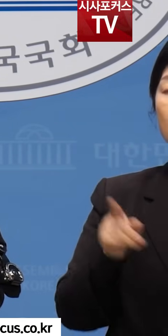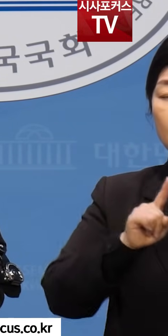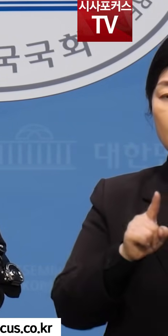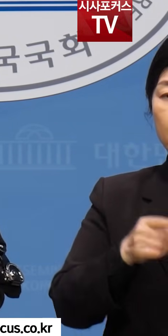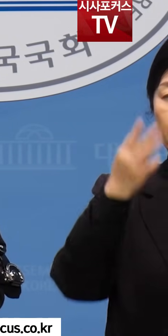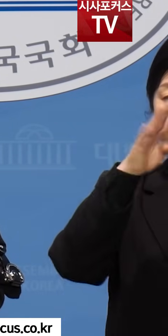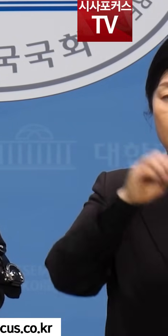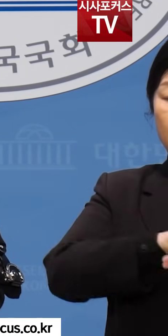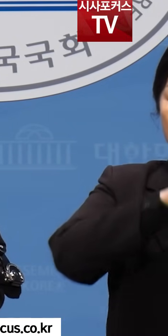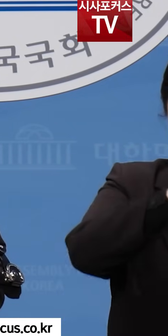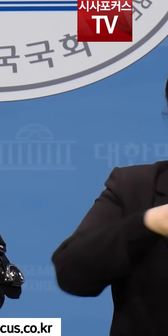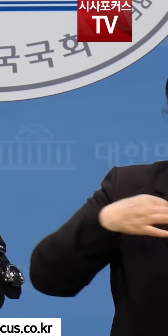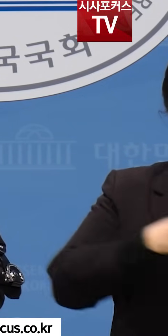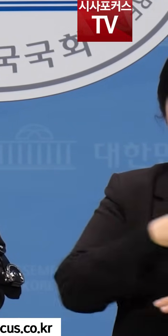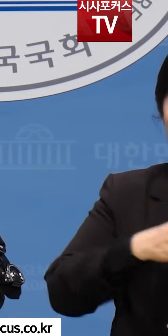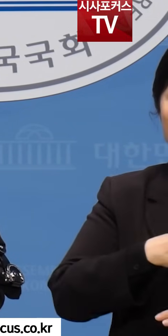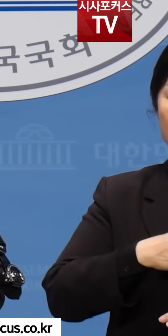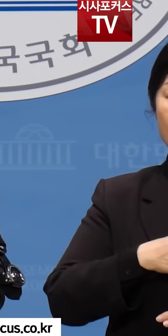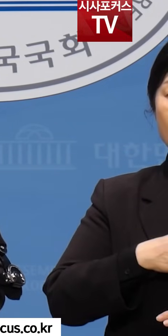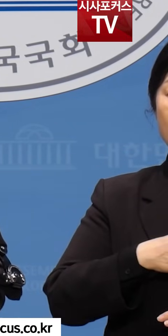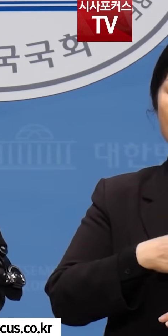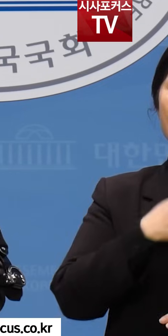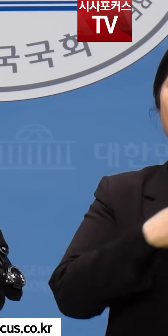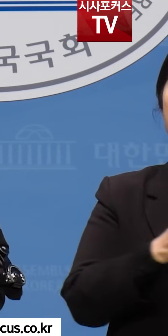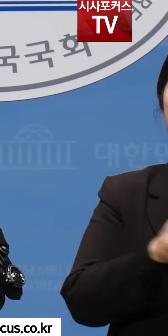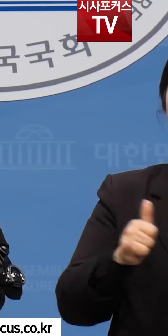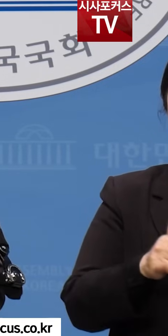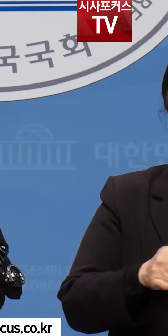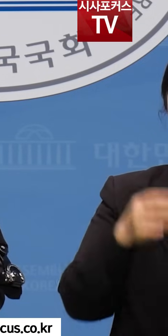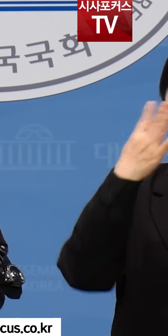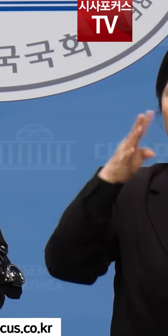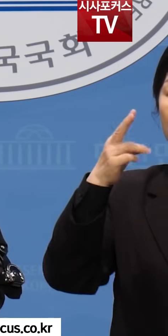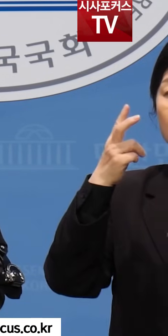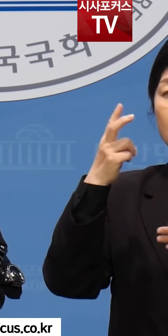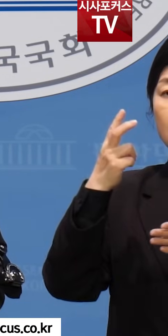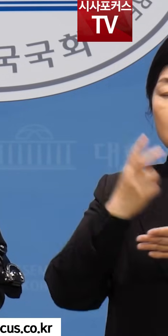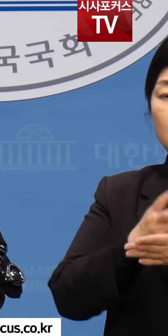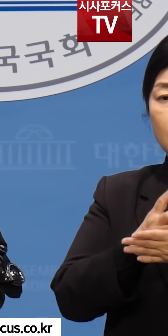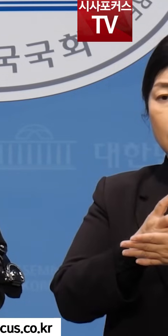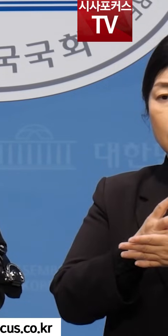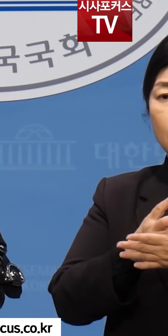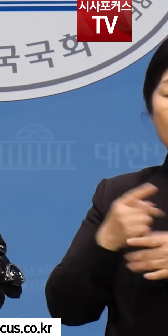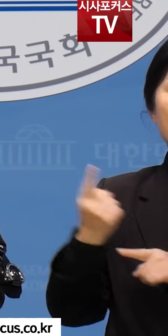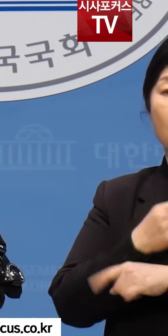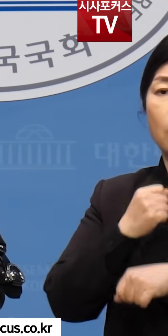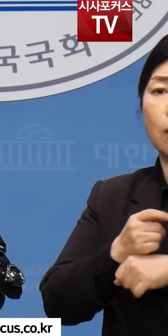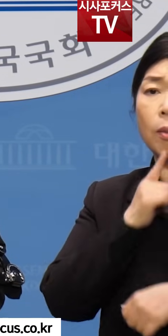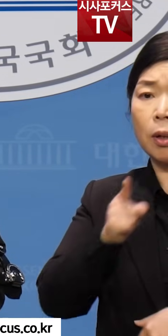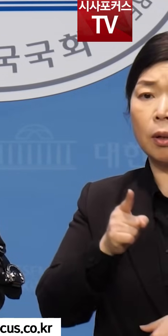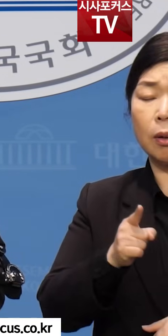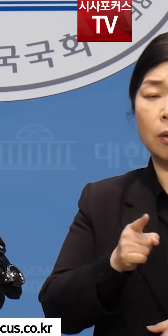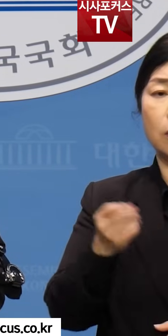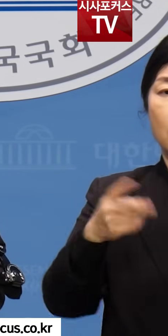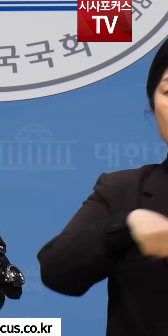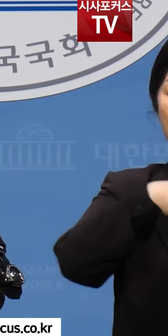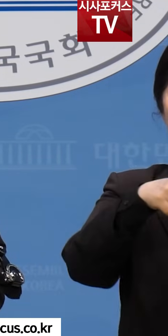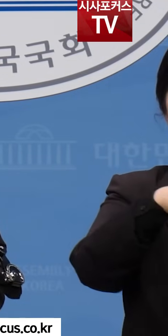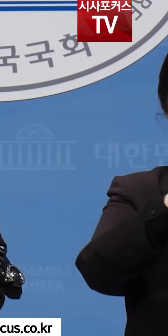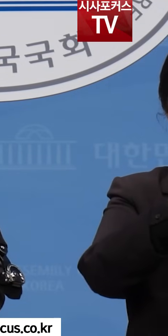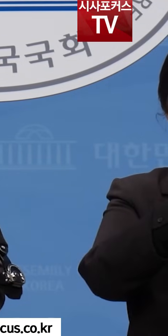입시 부정 범죄자가 입시 제도 개혁을 외치고 정관예우 배우자의 정당이 검찰 개혁을 외치는